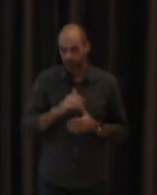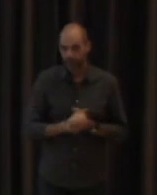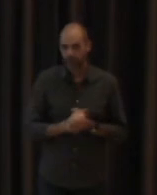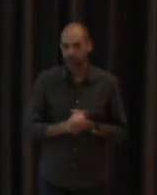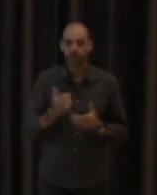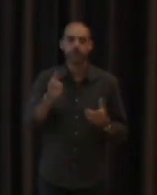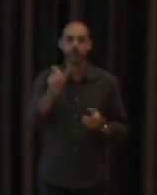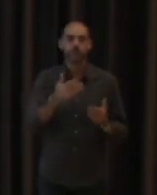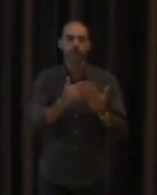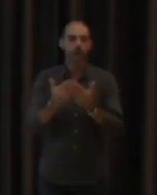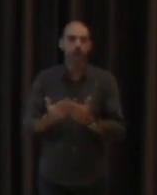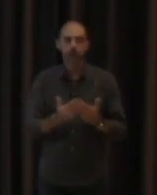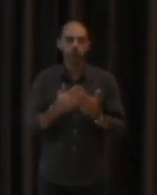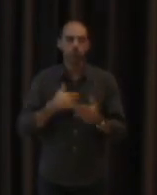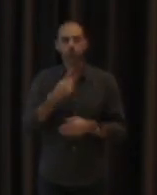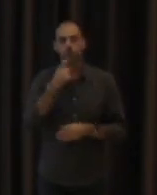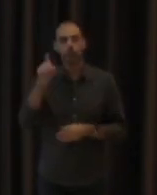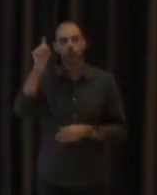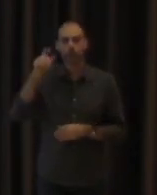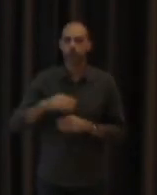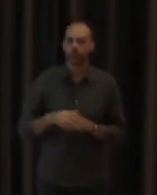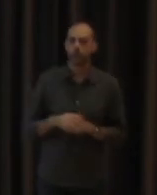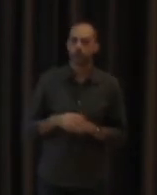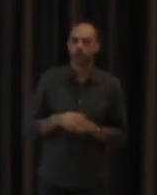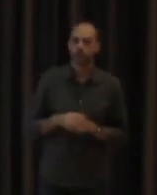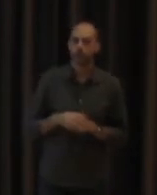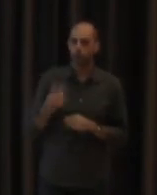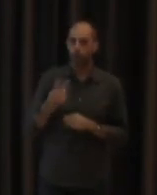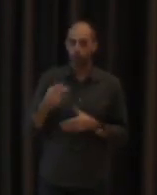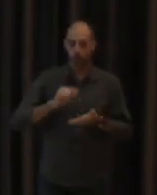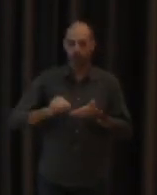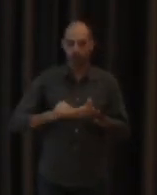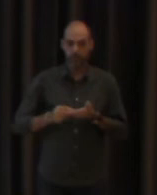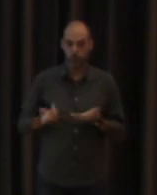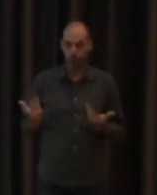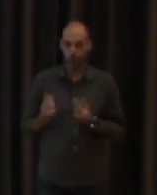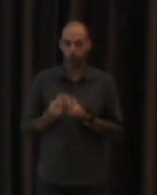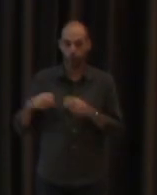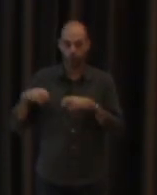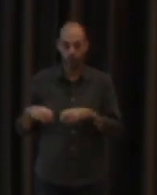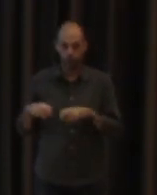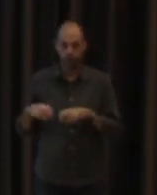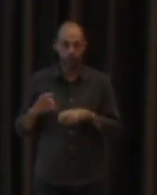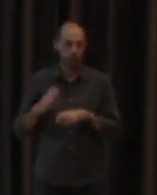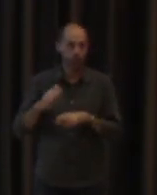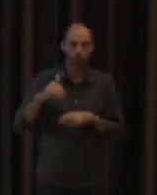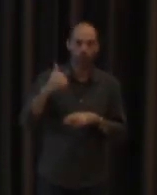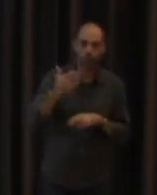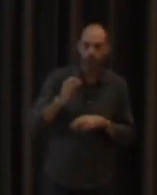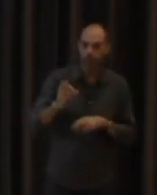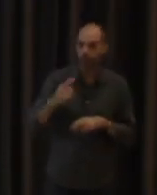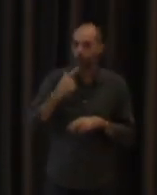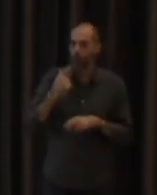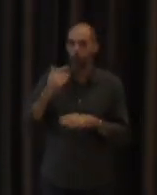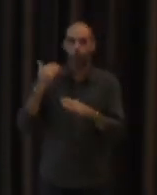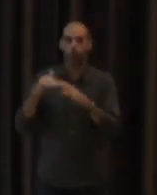Un estudiant pot preguntar al professor, tant si són tots dos al despatx, com si són a una altra banda, com si li ho pregunta per